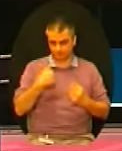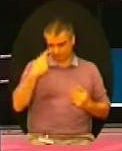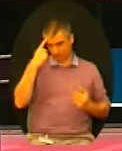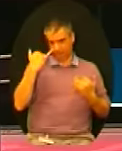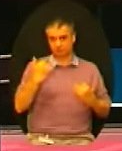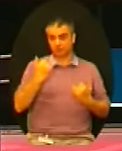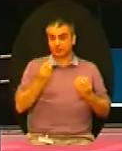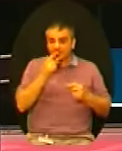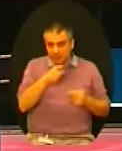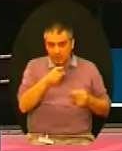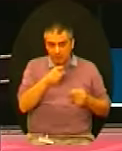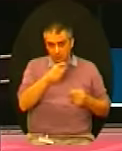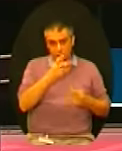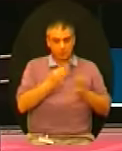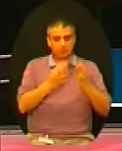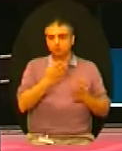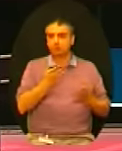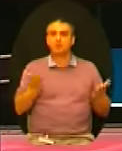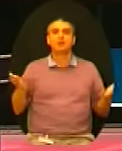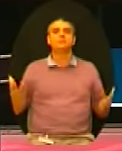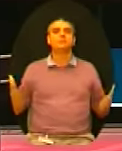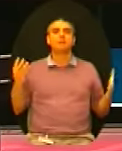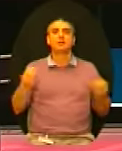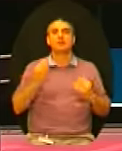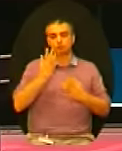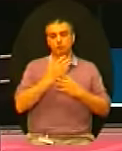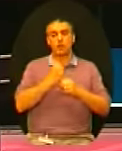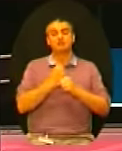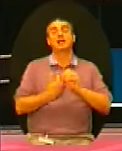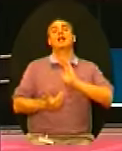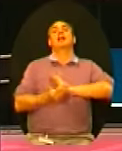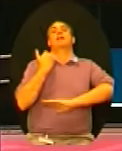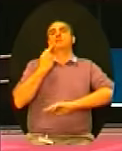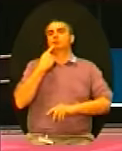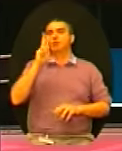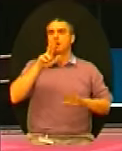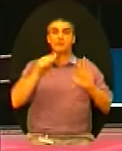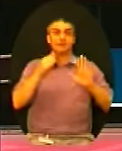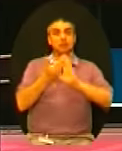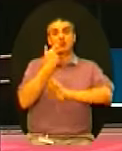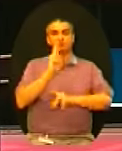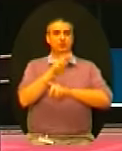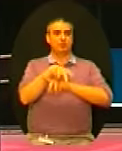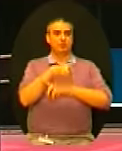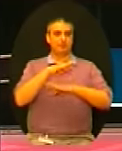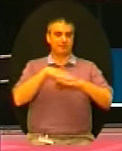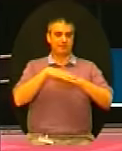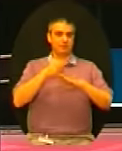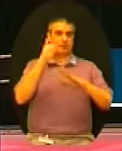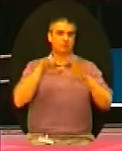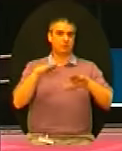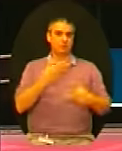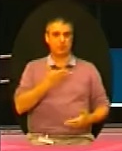יודעים היום שהדברים האלה שעליהם הוא נשפט, הם דברים שהוא ביצע לפני שנת 2006, לפני שהוא נכנס למעון ראש